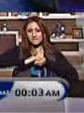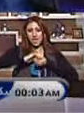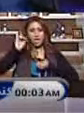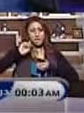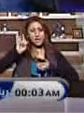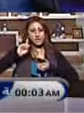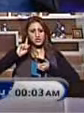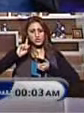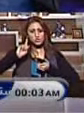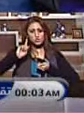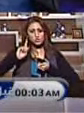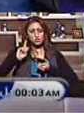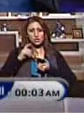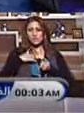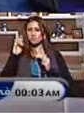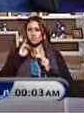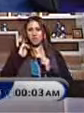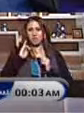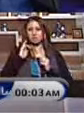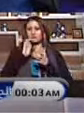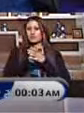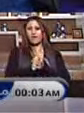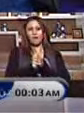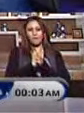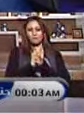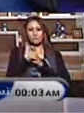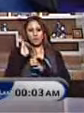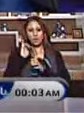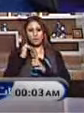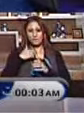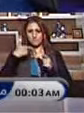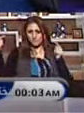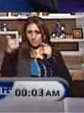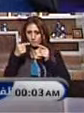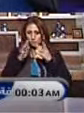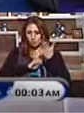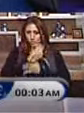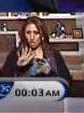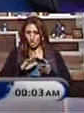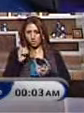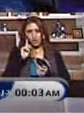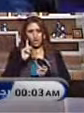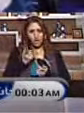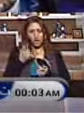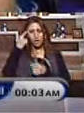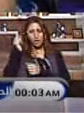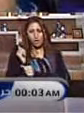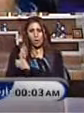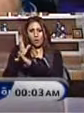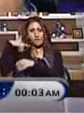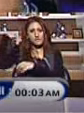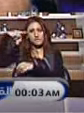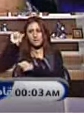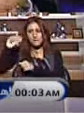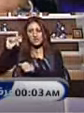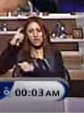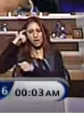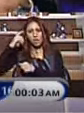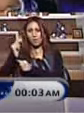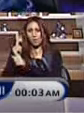فلنفترق احباء فلنفترق اعزه فلنفترق اخوه ليه لانني ادعي ان معي